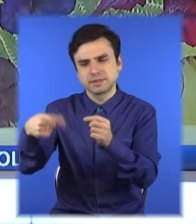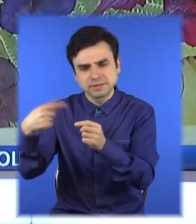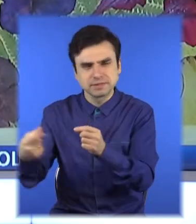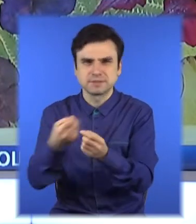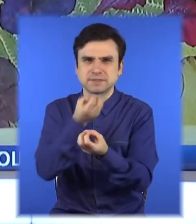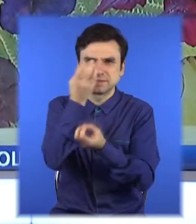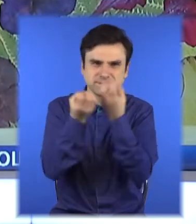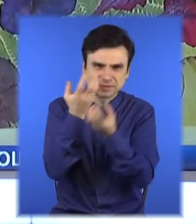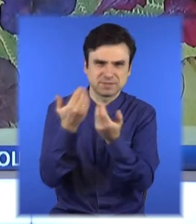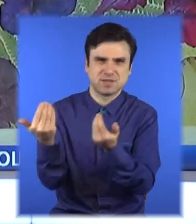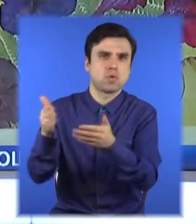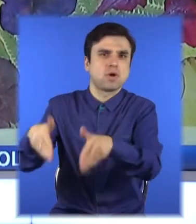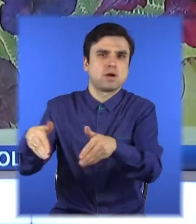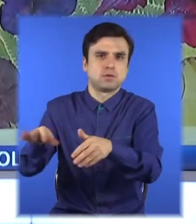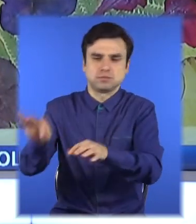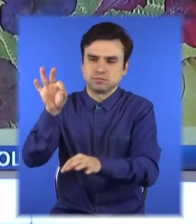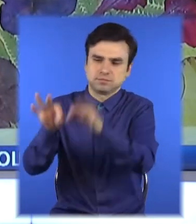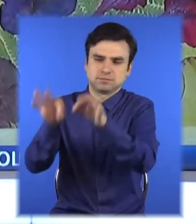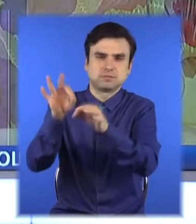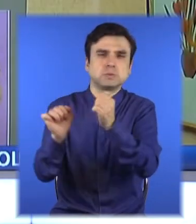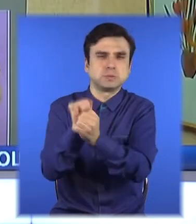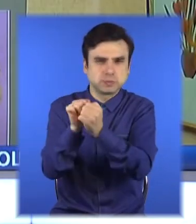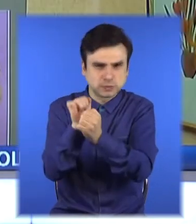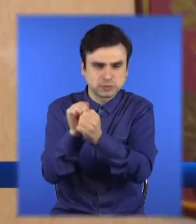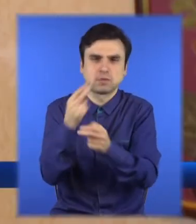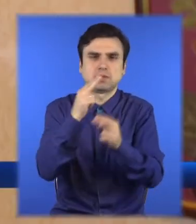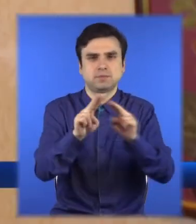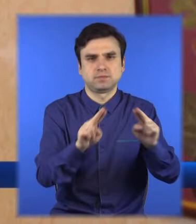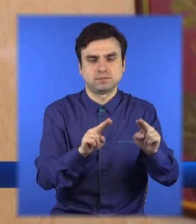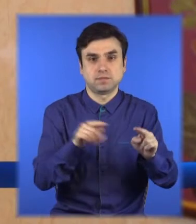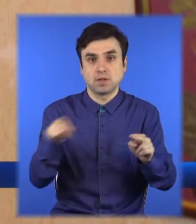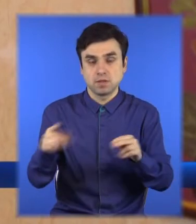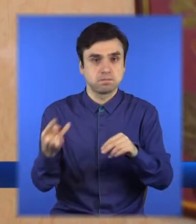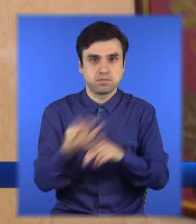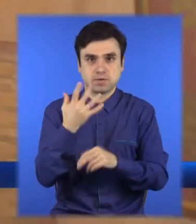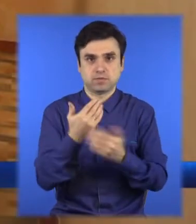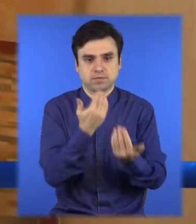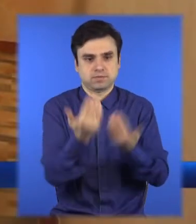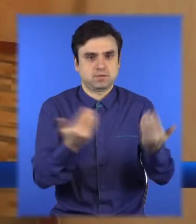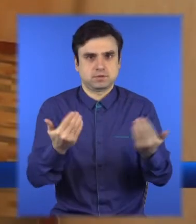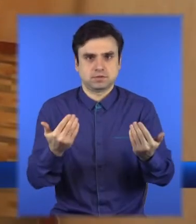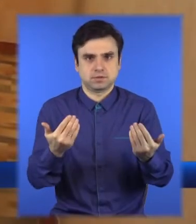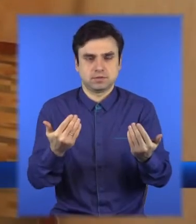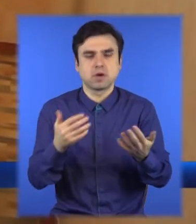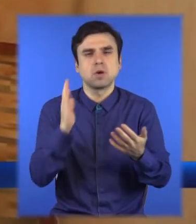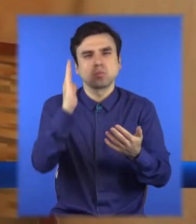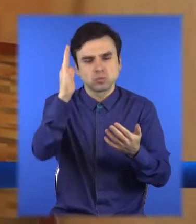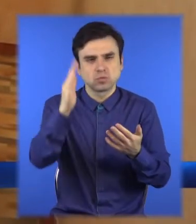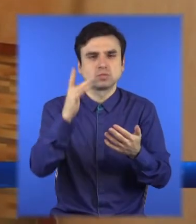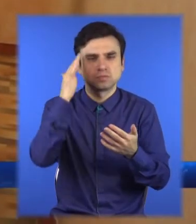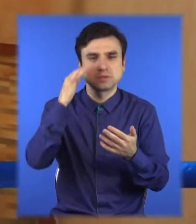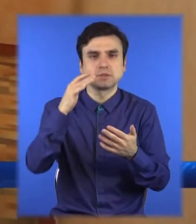які ростуть на її присадибній ділянці. Для майстрині це перша публічна експозиція. В майбутньому планує виставити свої роботи і в